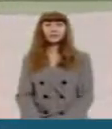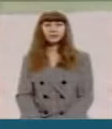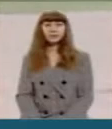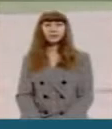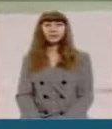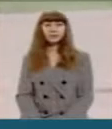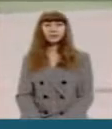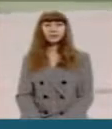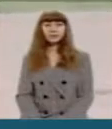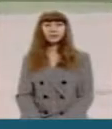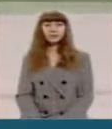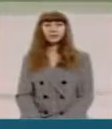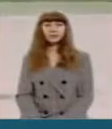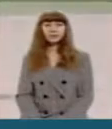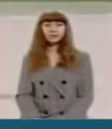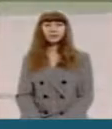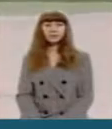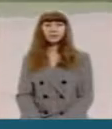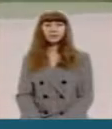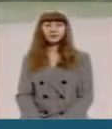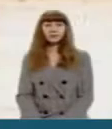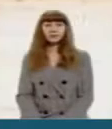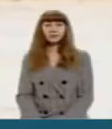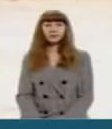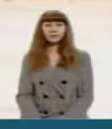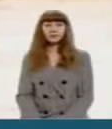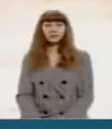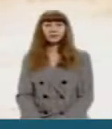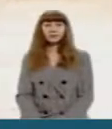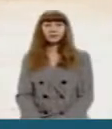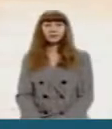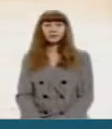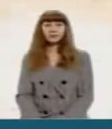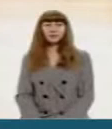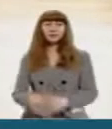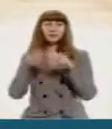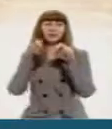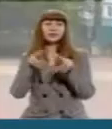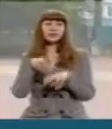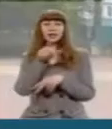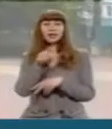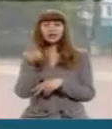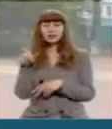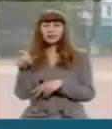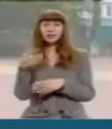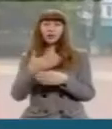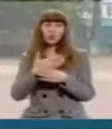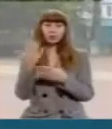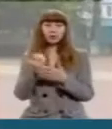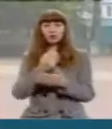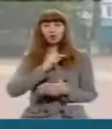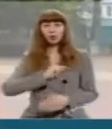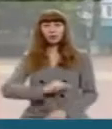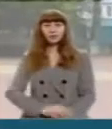тұрғын, жастар практикасында 9 түлек, қоғамдық жұмыс орындарында 31 адам тұрақты түрде еңбек етіп келеді. Айдын Шекенов, Бақтияр Жантаев,